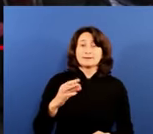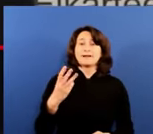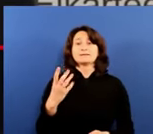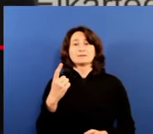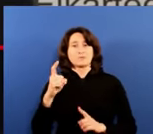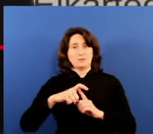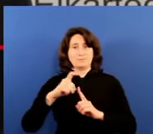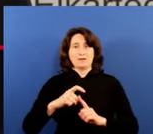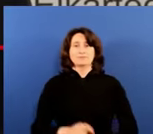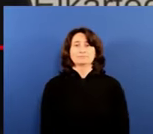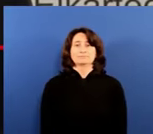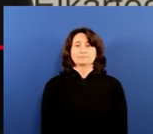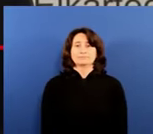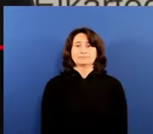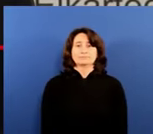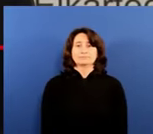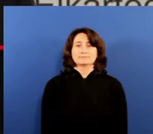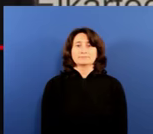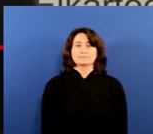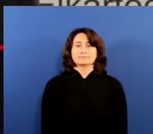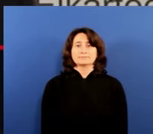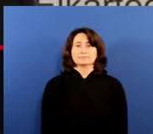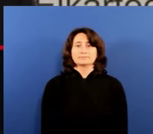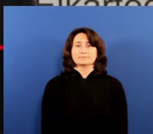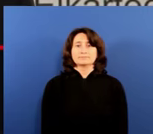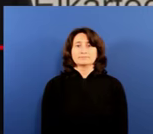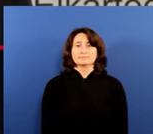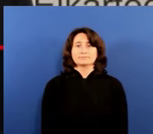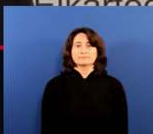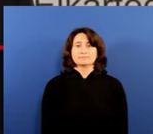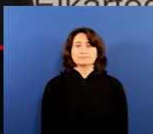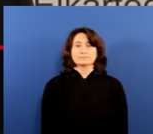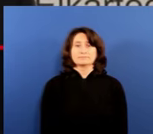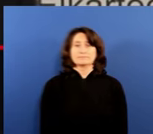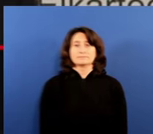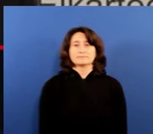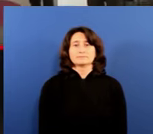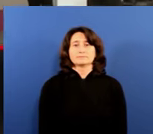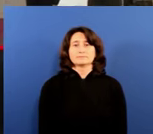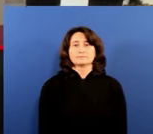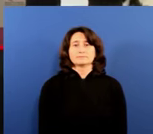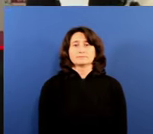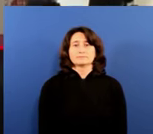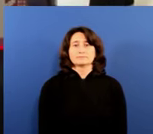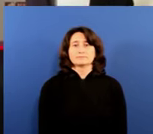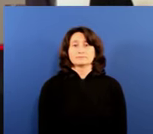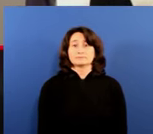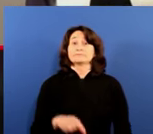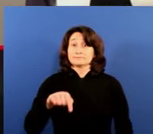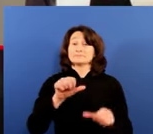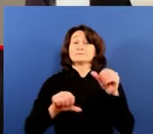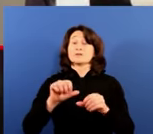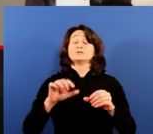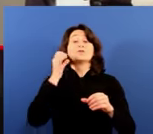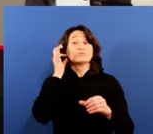bezala, eskaintzen diren konferentzien eta eztabaiden bitartez, emakumezkoek bizi duten gizarte errealitate ezagutu ahal izango